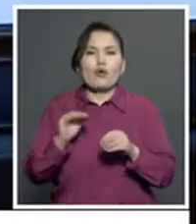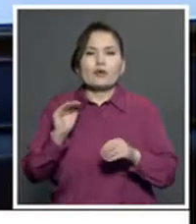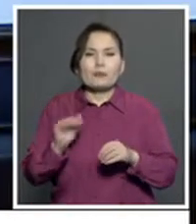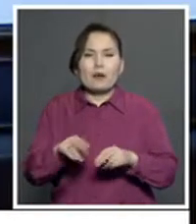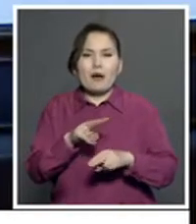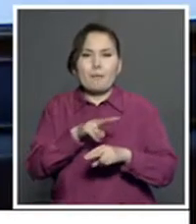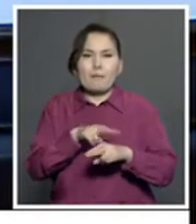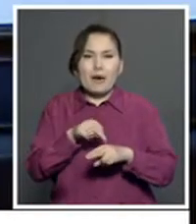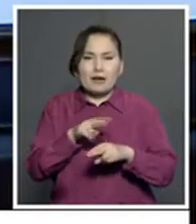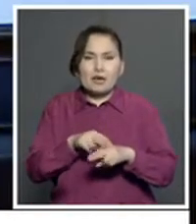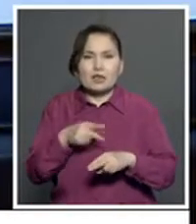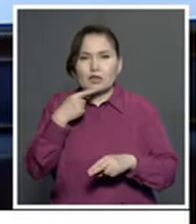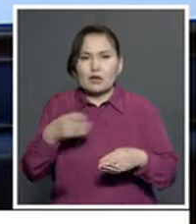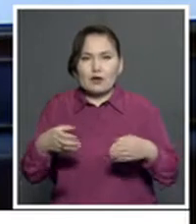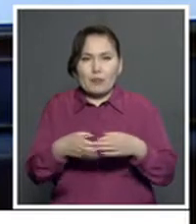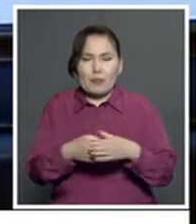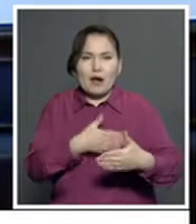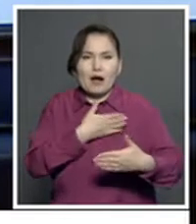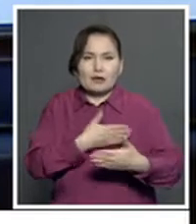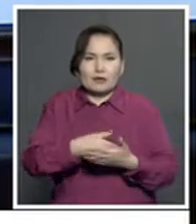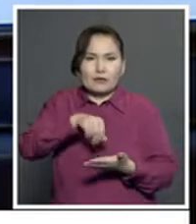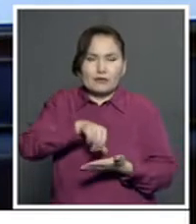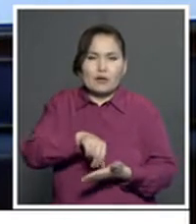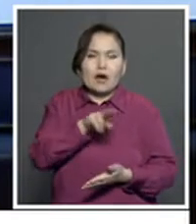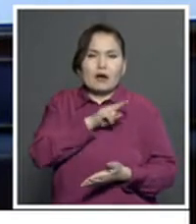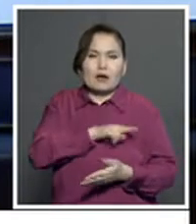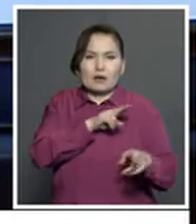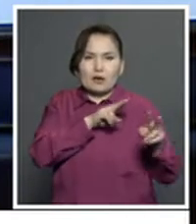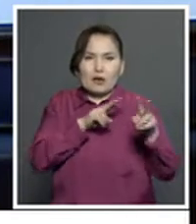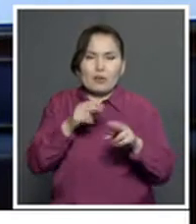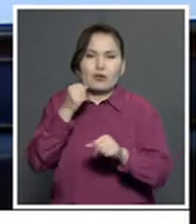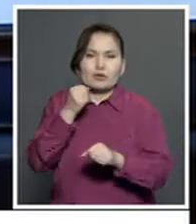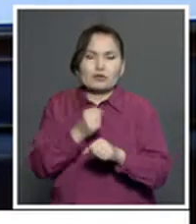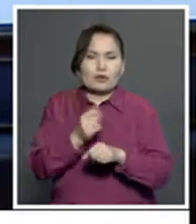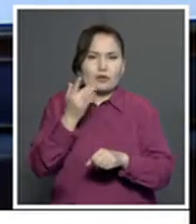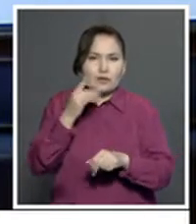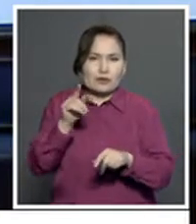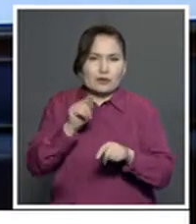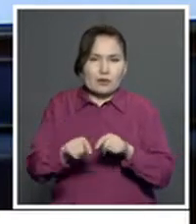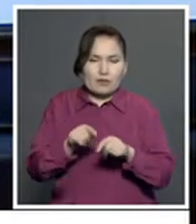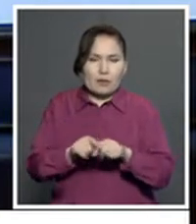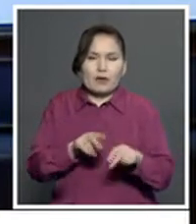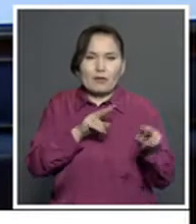әскері қызметкерлері жұмылдырылған. 290 карантиндік объектіні бақылауда.